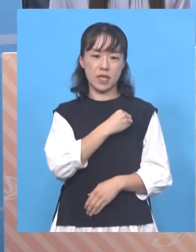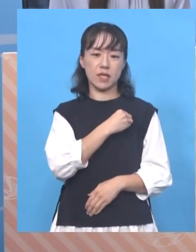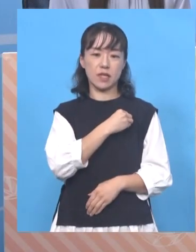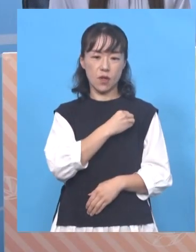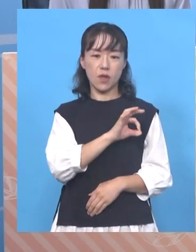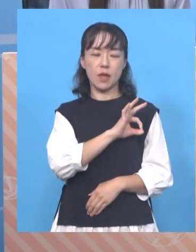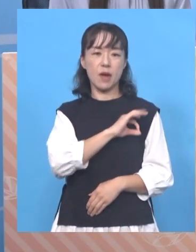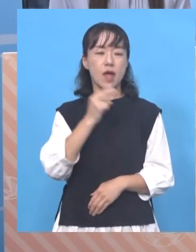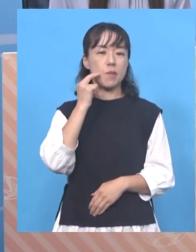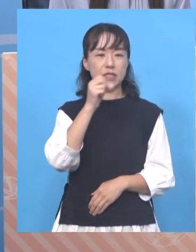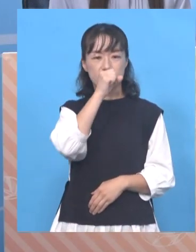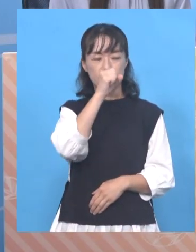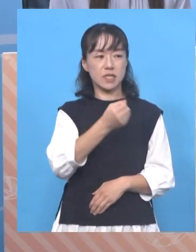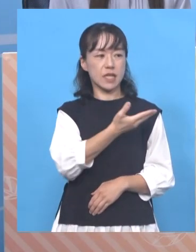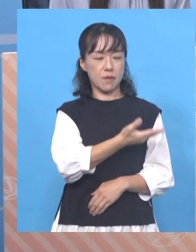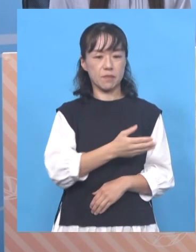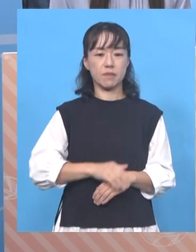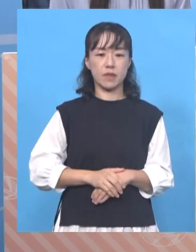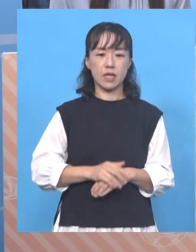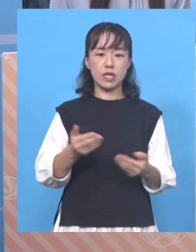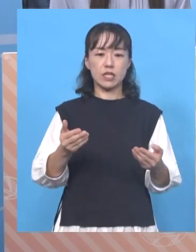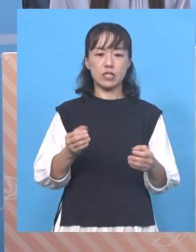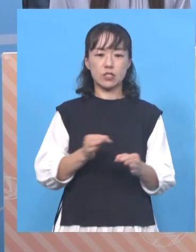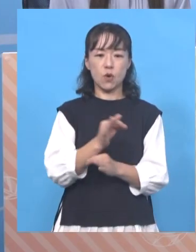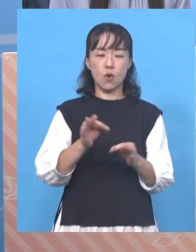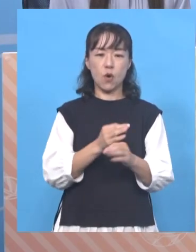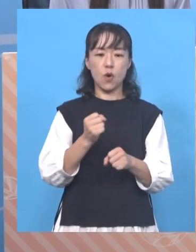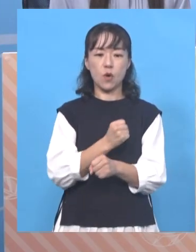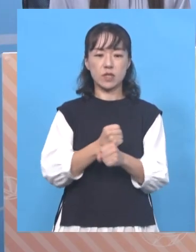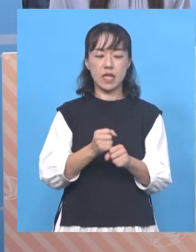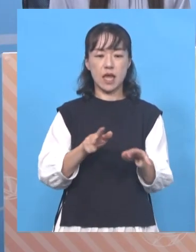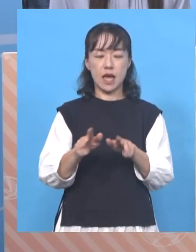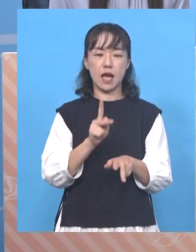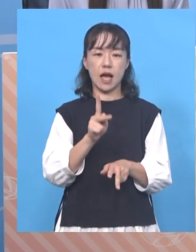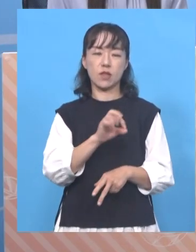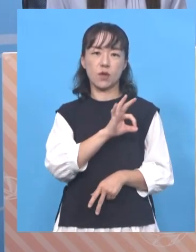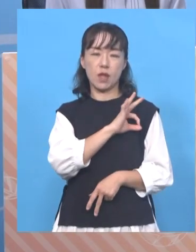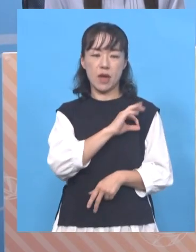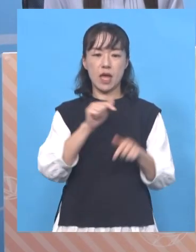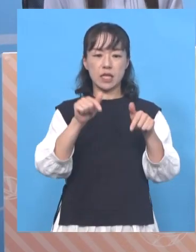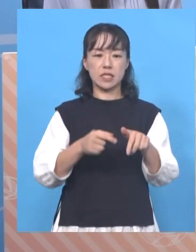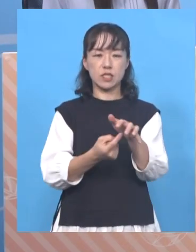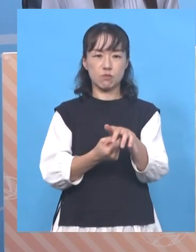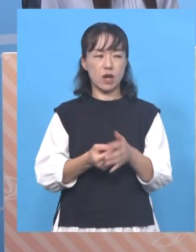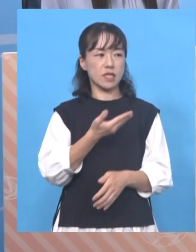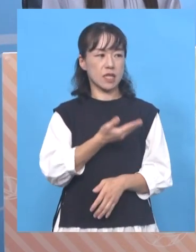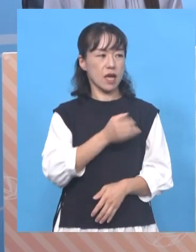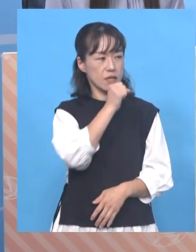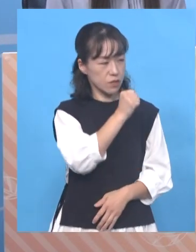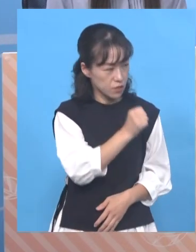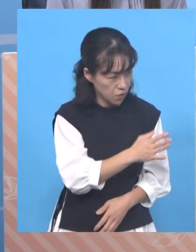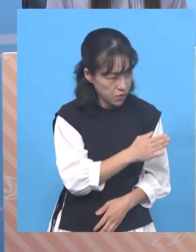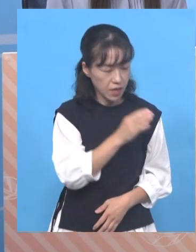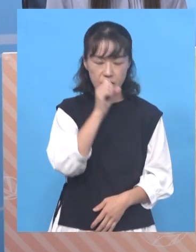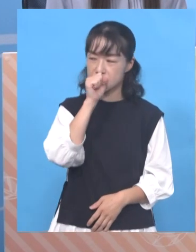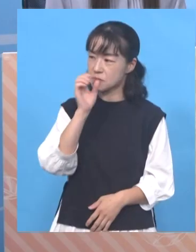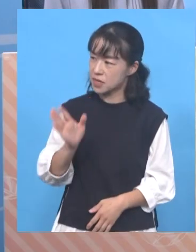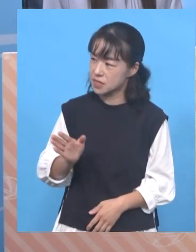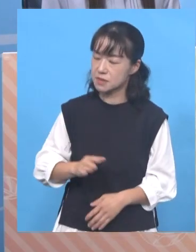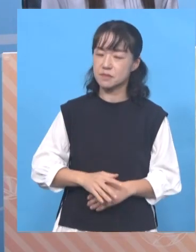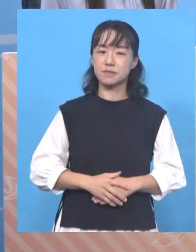勝さんと商工労政課の西村浩二さんにお話をお伺いします。よろしくお願いします。 よろしくお願い